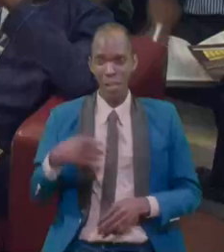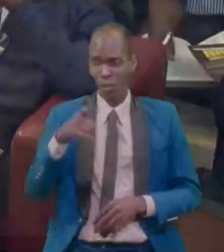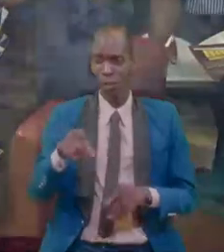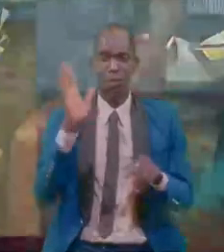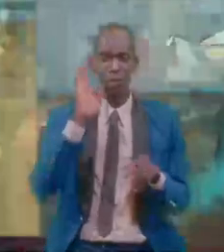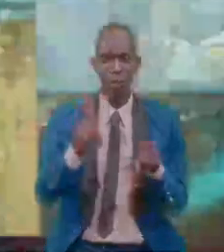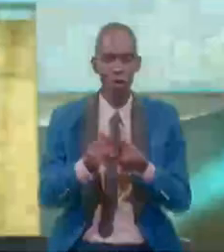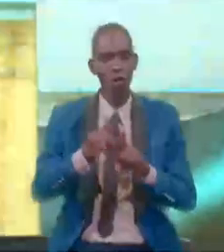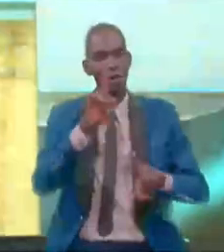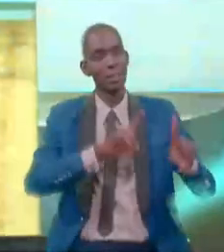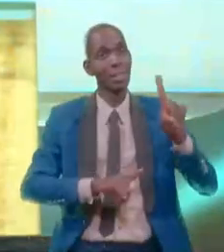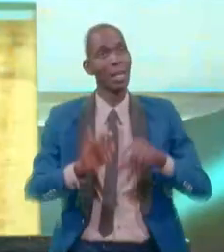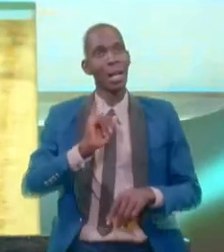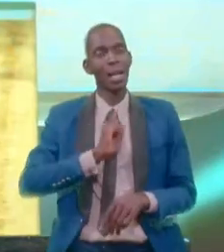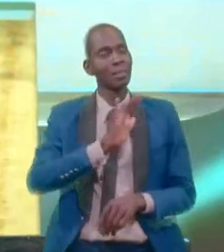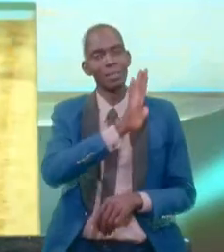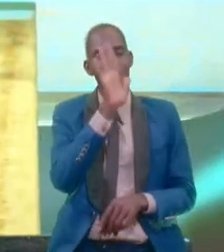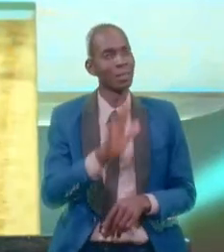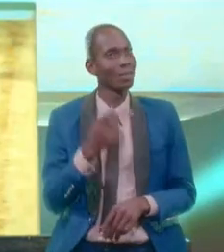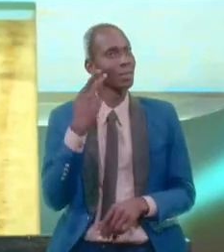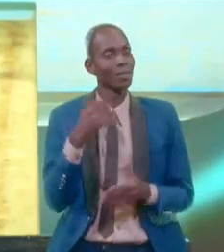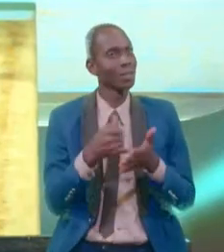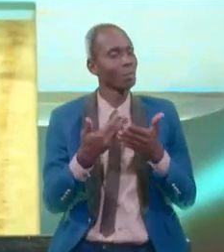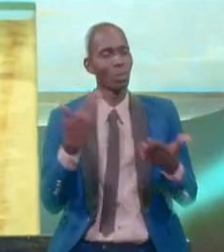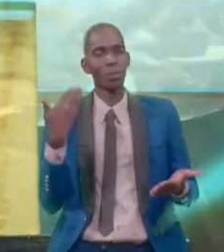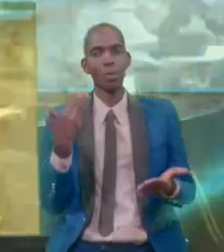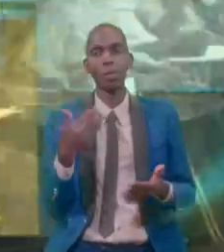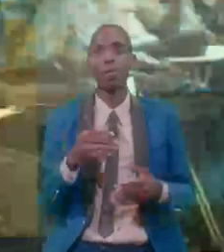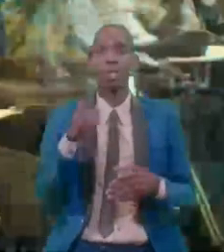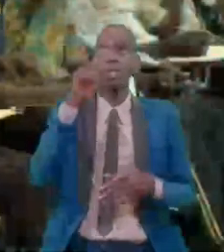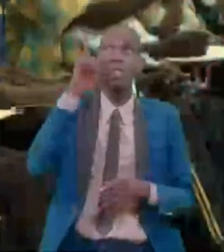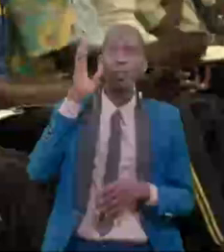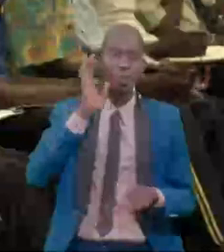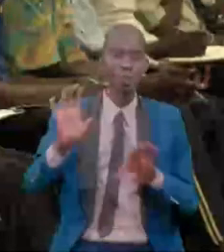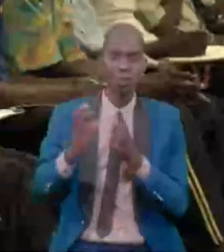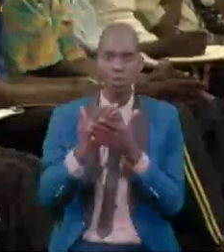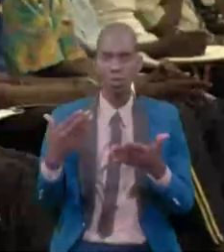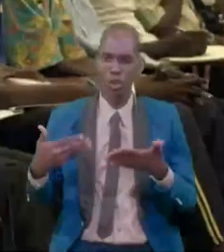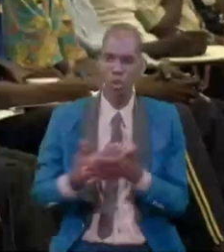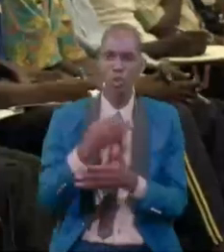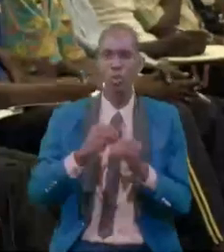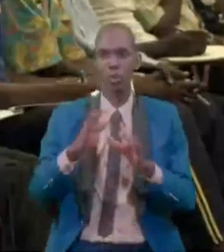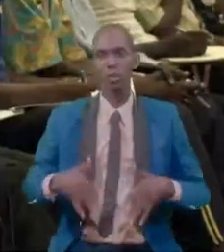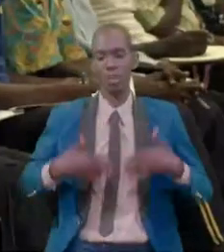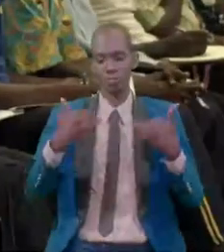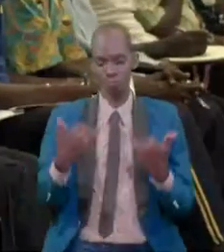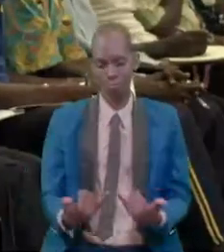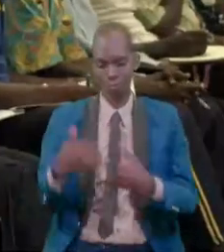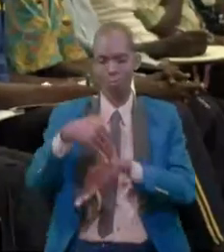je n'ai jamais rien vu de pareil. Il doit faire quelque chose dans votre vie ce soir. Quelque chose de